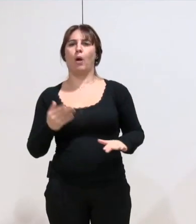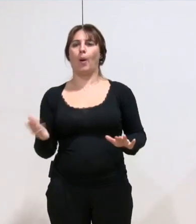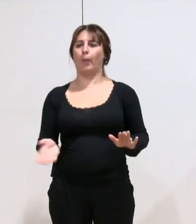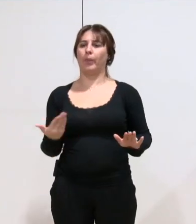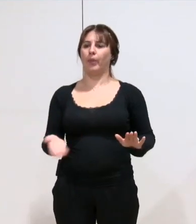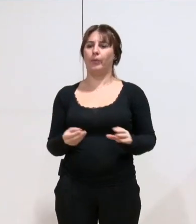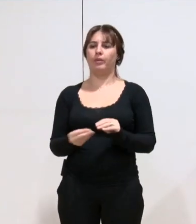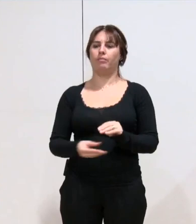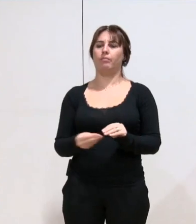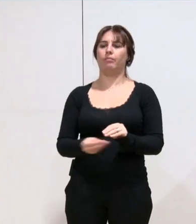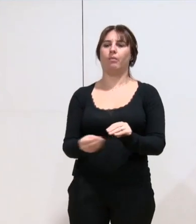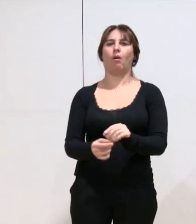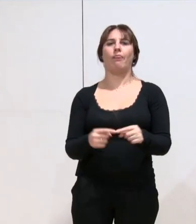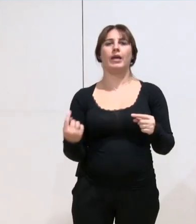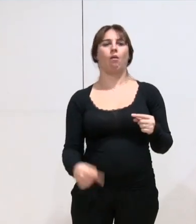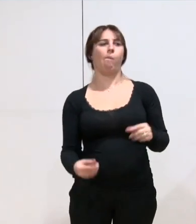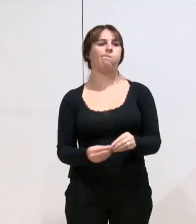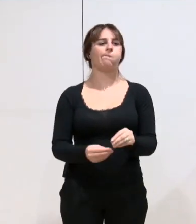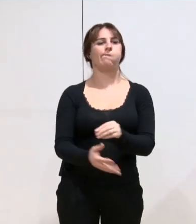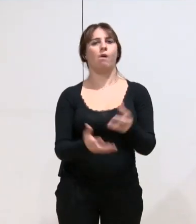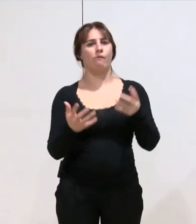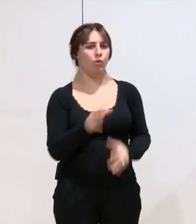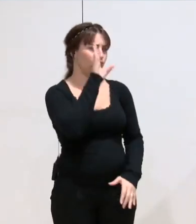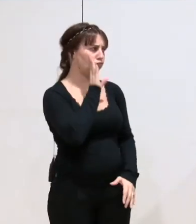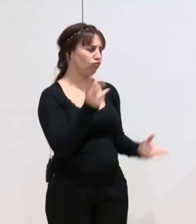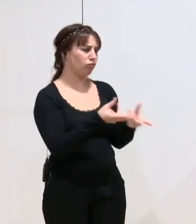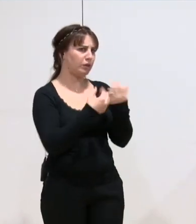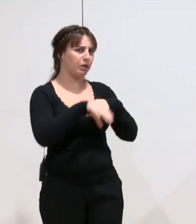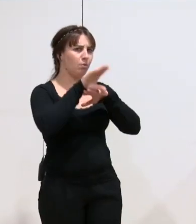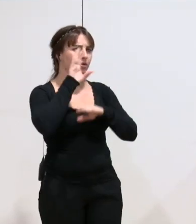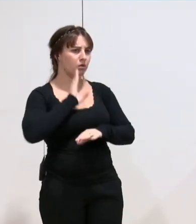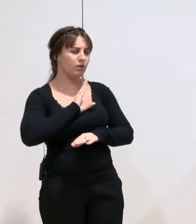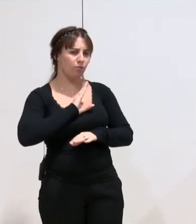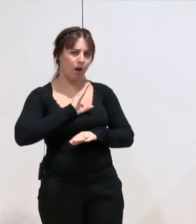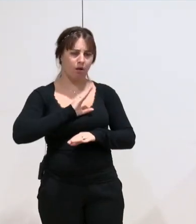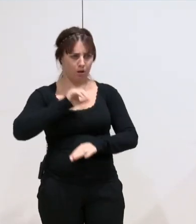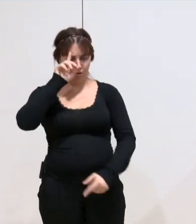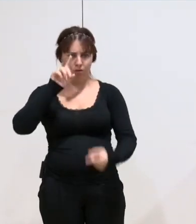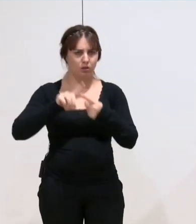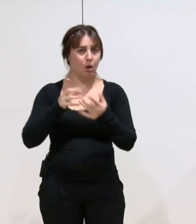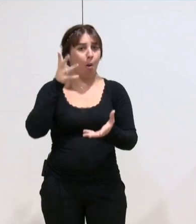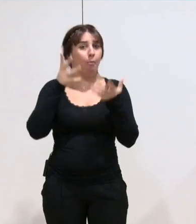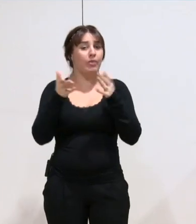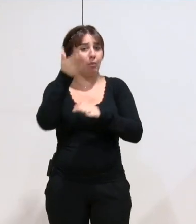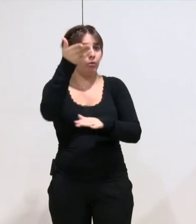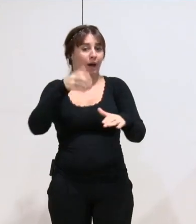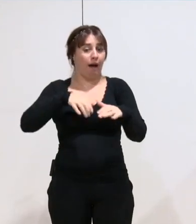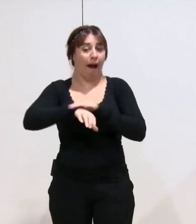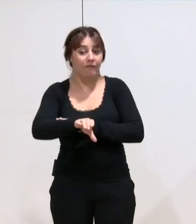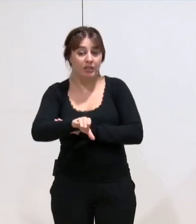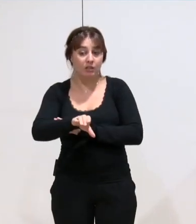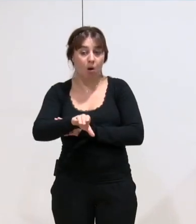quelque chose qui est un peu en découvert. Donc on aimerait bien avoir juste quelques explications de plus sur la réalité de ces éventuels investissements qui auraient